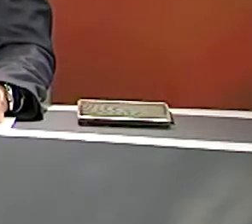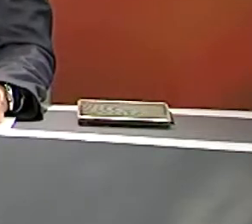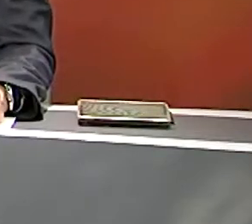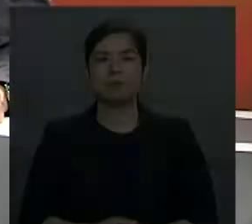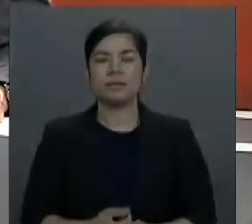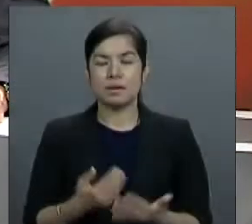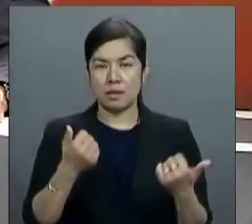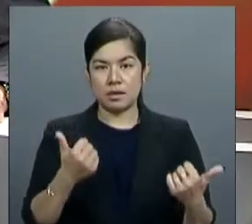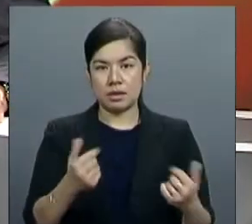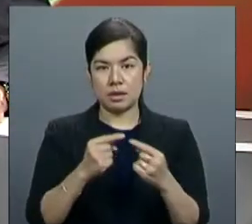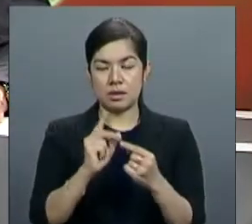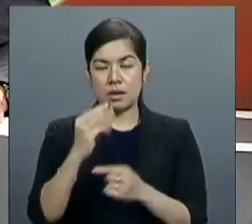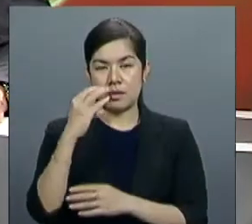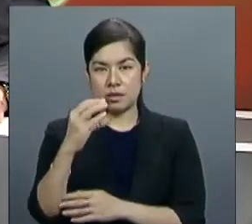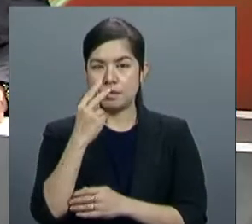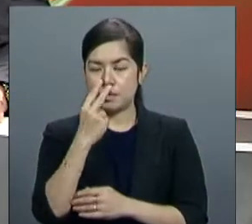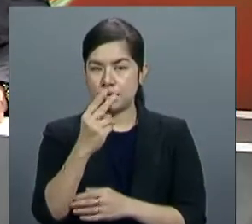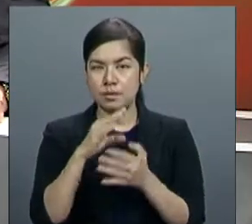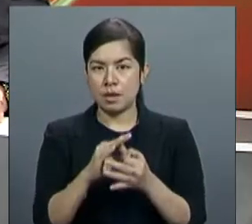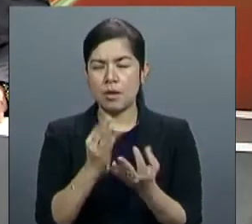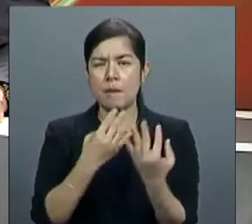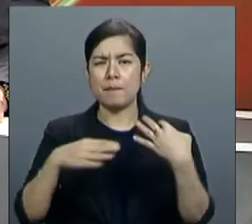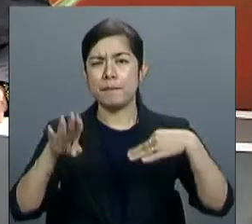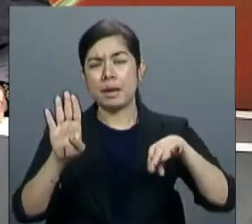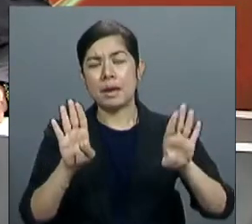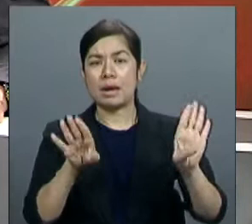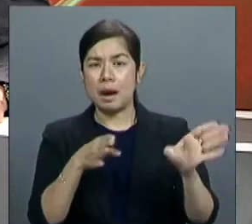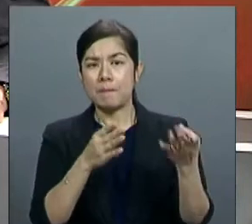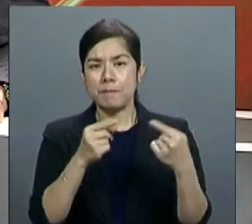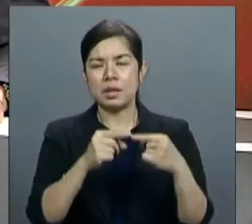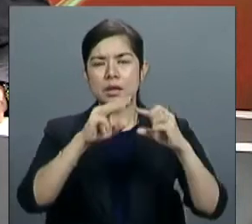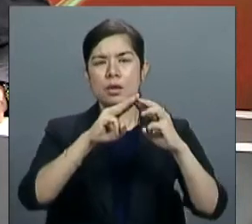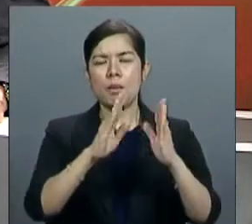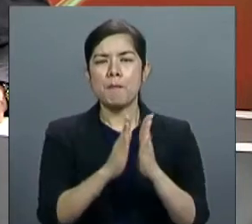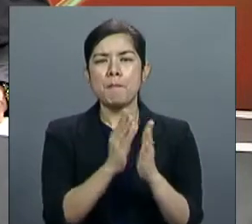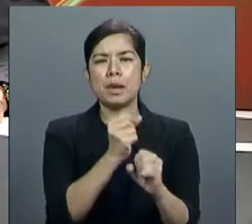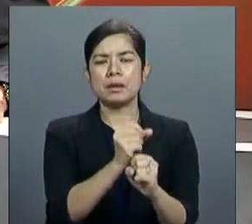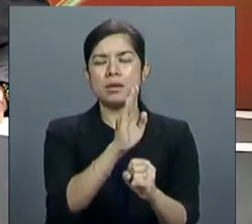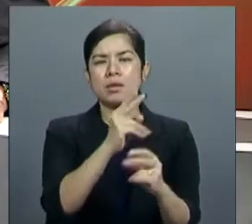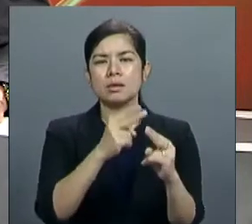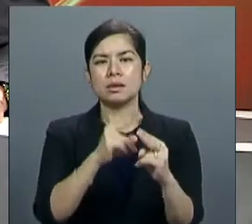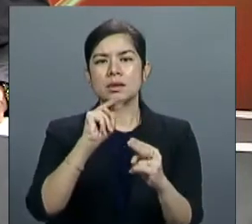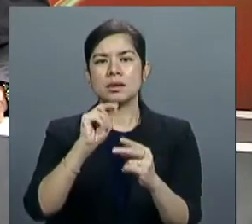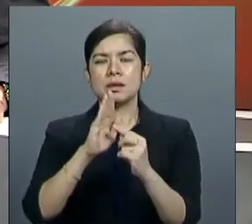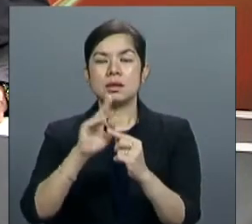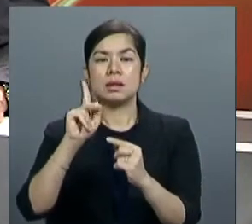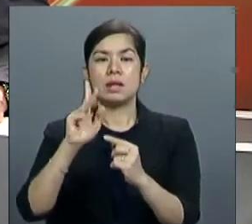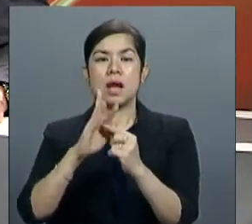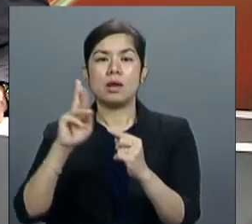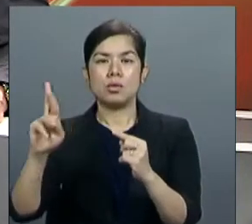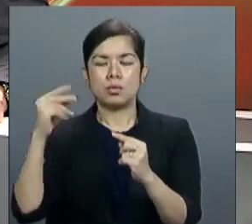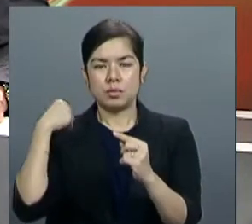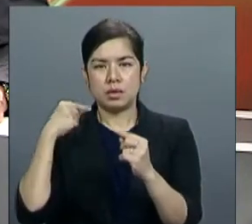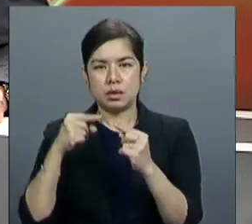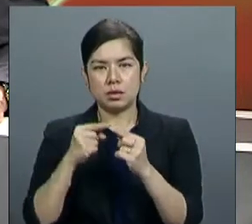ส่วนเจนซีรีพอร์เตอร์วันนี้ชมการรำบวงสรวงพระธาตุนาดูลทั้งเพื่อเป็นการถวายพุทธบูชาตามความเชื่อและแสดงถึงความสามั